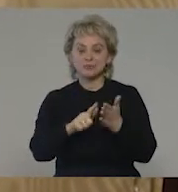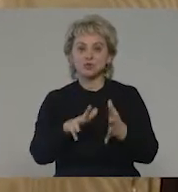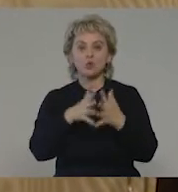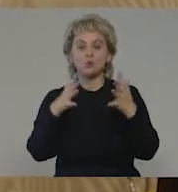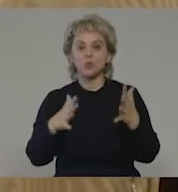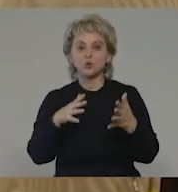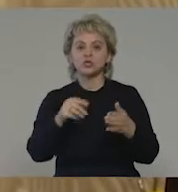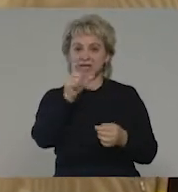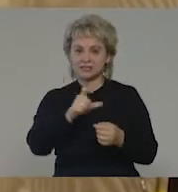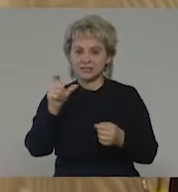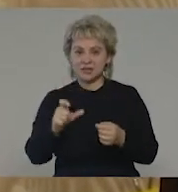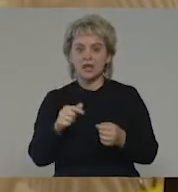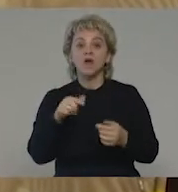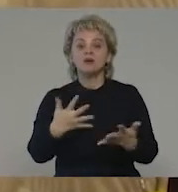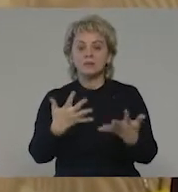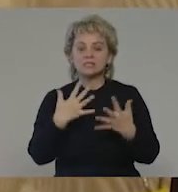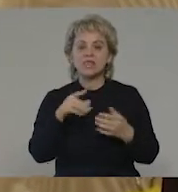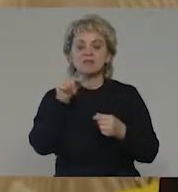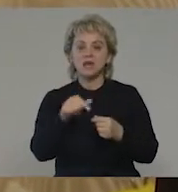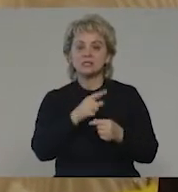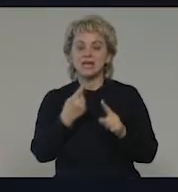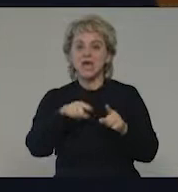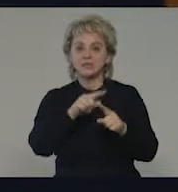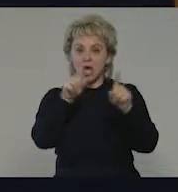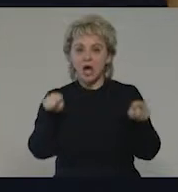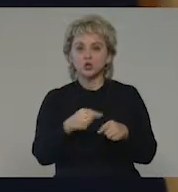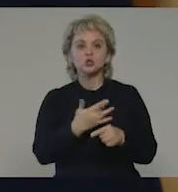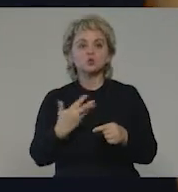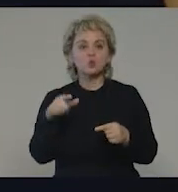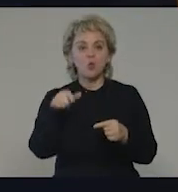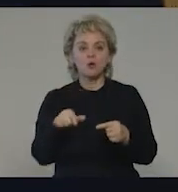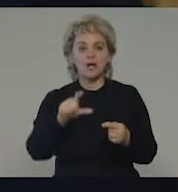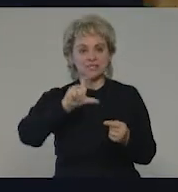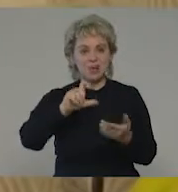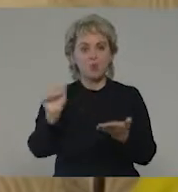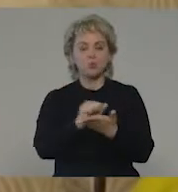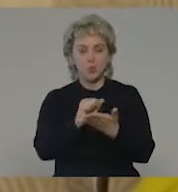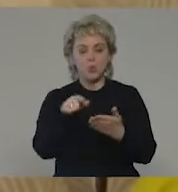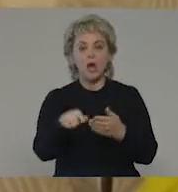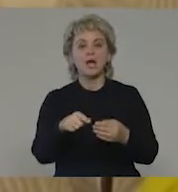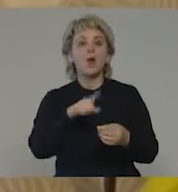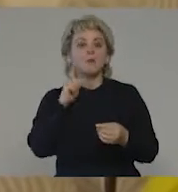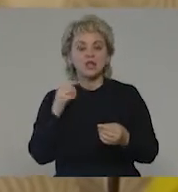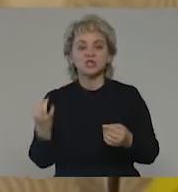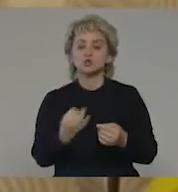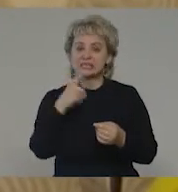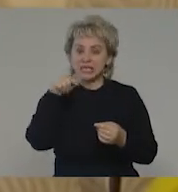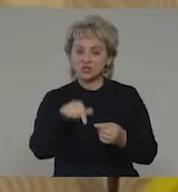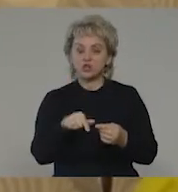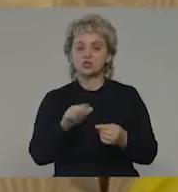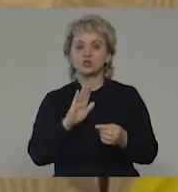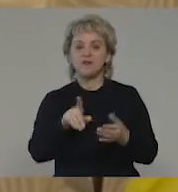больше респондентов. Ну, представляете, это анкеты, сколько стопа бумаг. Даже молодежь заинтересована,